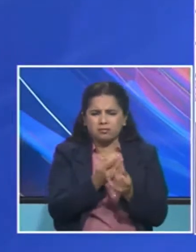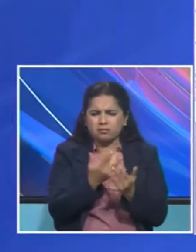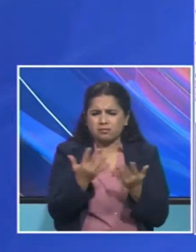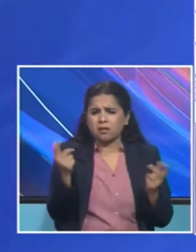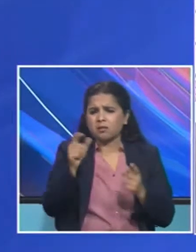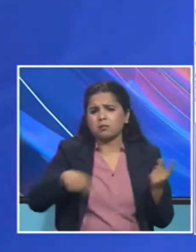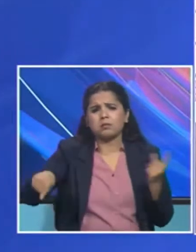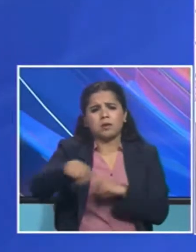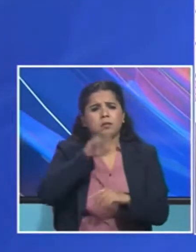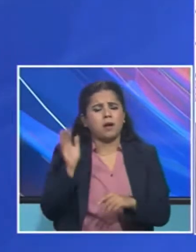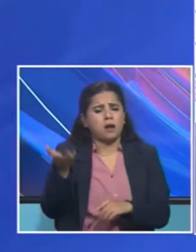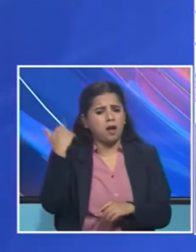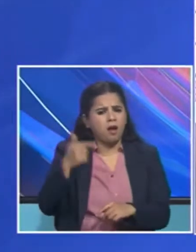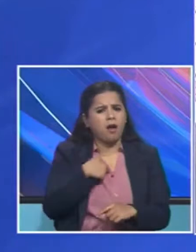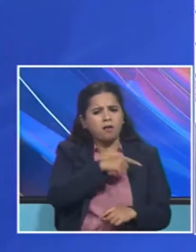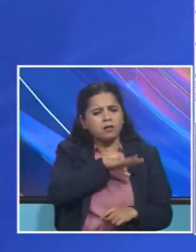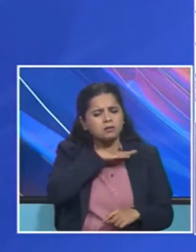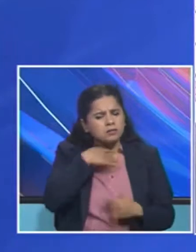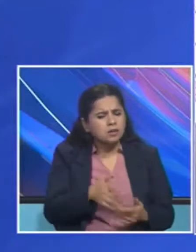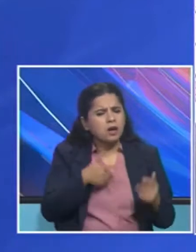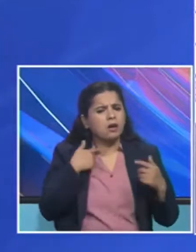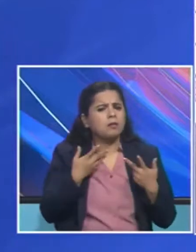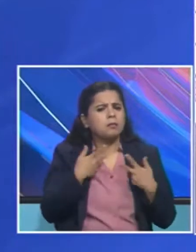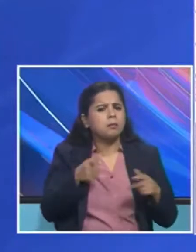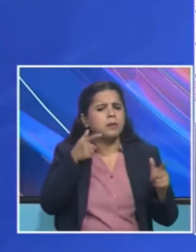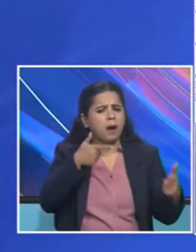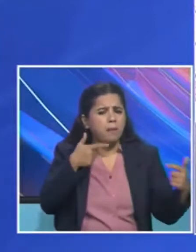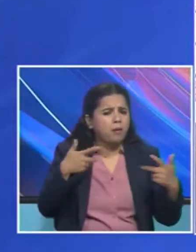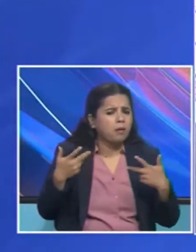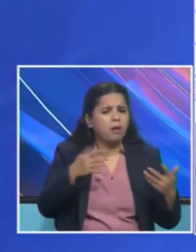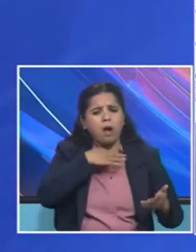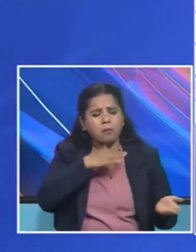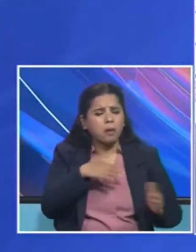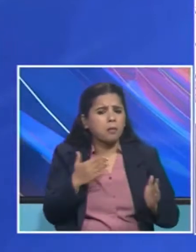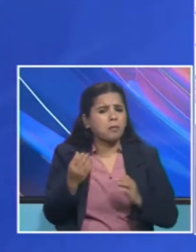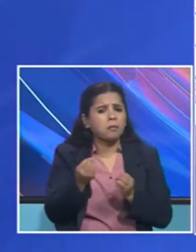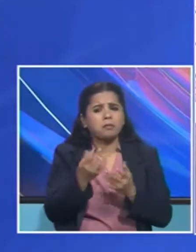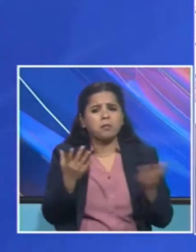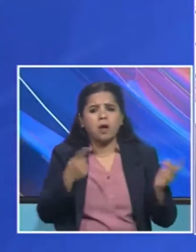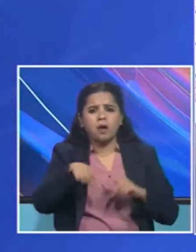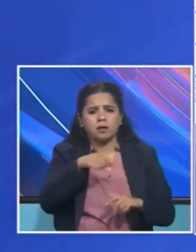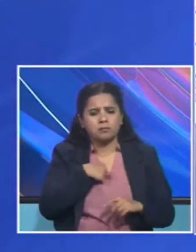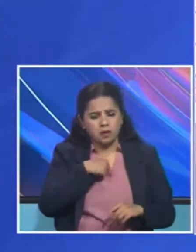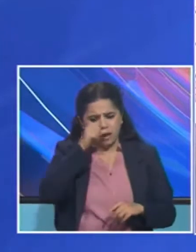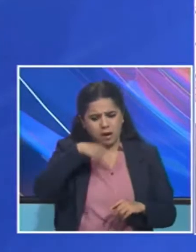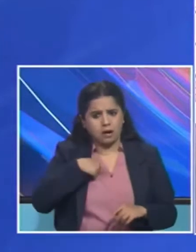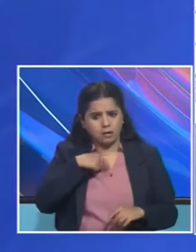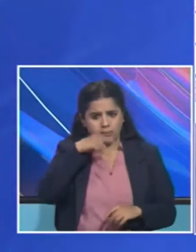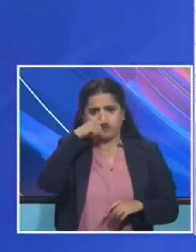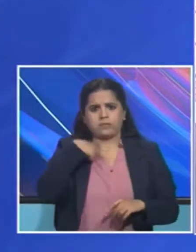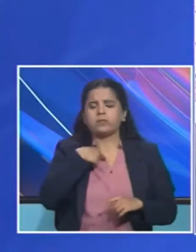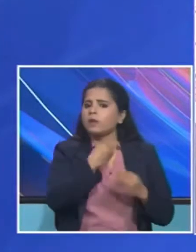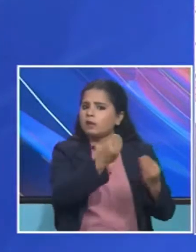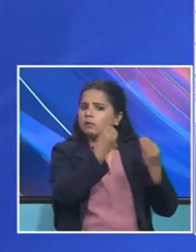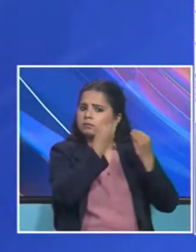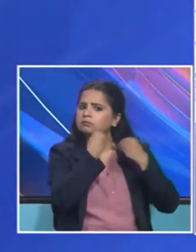स्वाधीनता सेनानियों ने हमें राष्ट्र की स्वाभिमान को सर्वोपरि रखने की शिक्षा दी